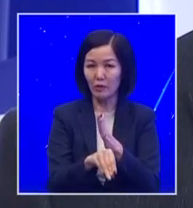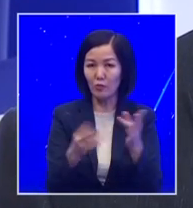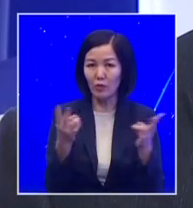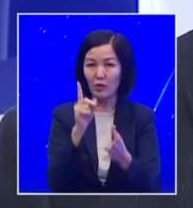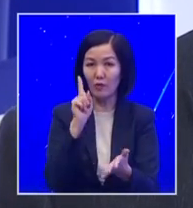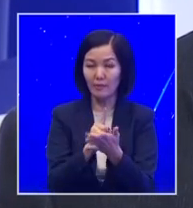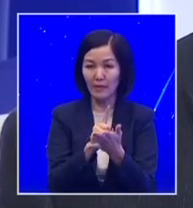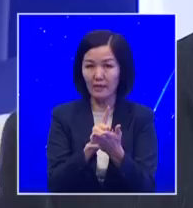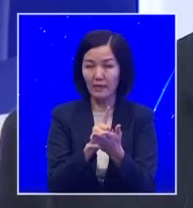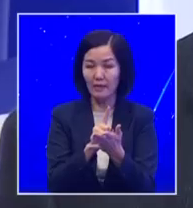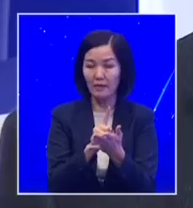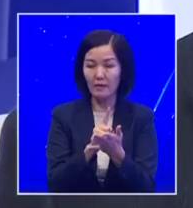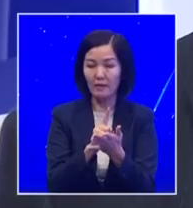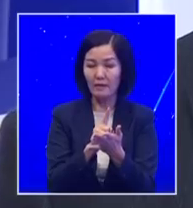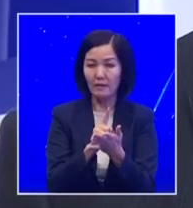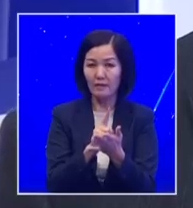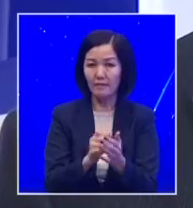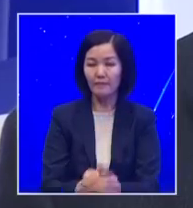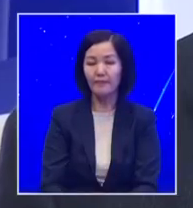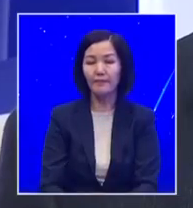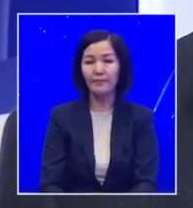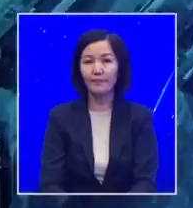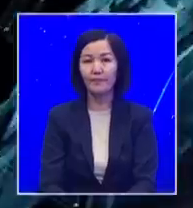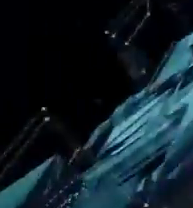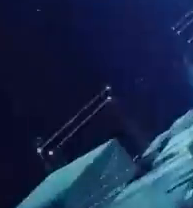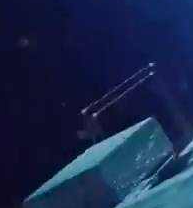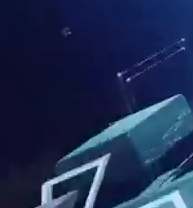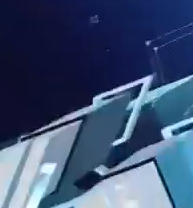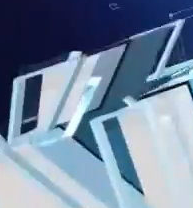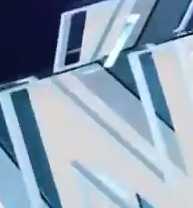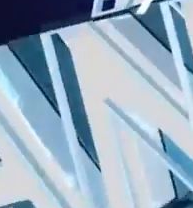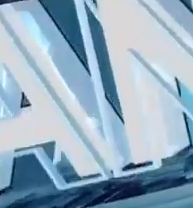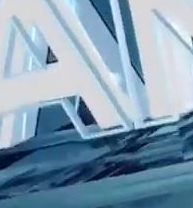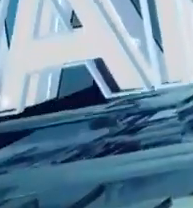егер сақтандырмаған болсаңыз, сақтандыру мәртебесіне ие болуға шақырамыз.